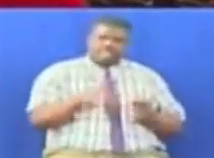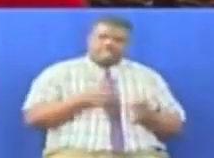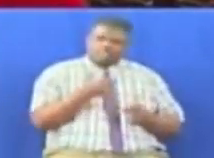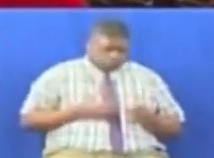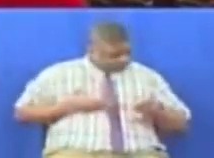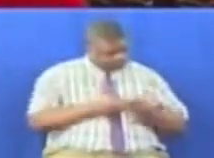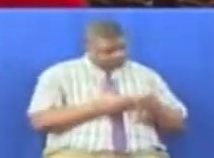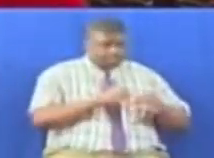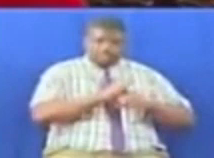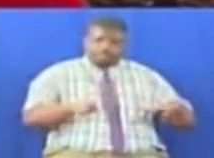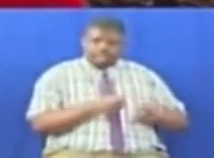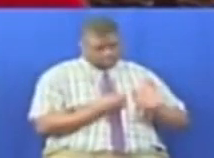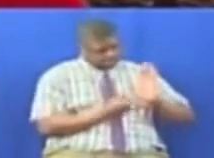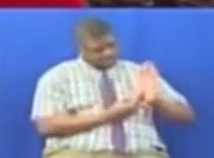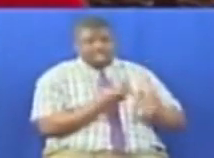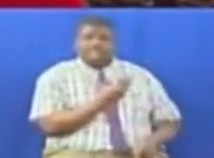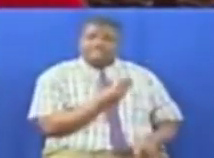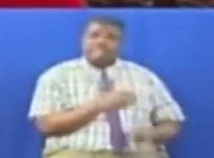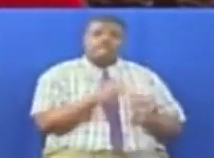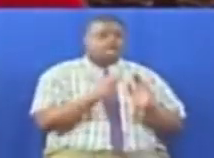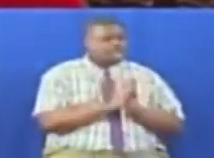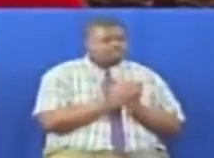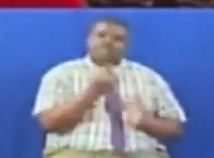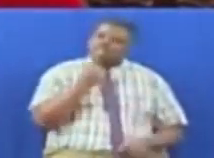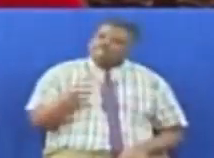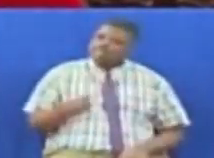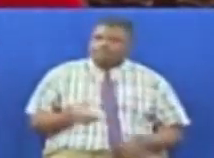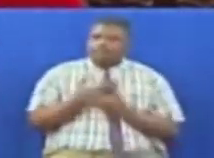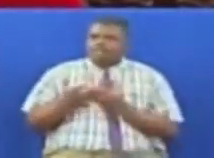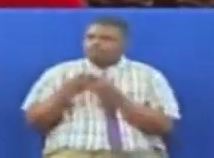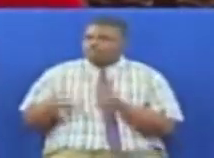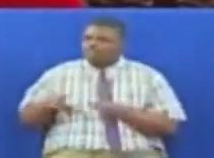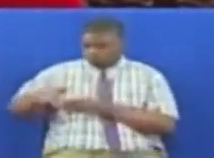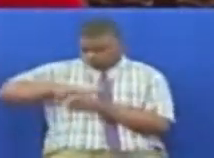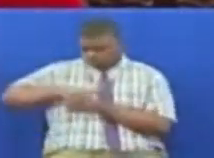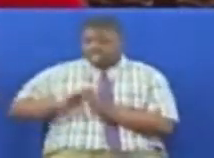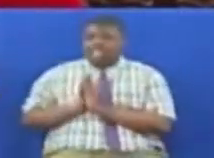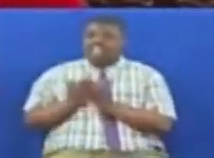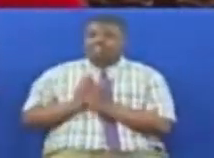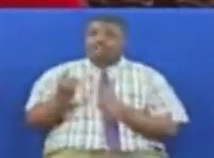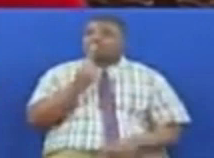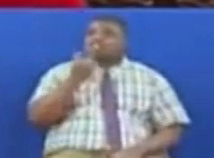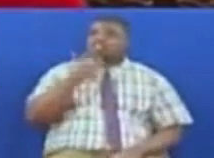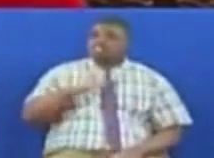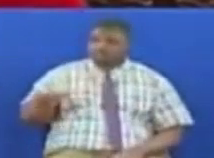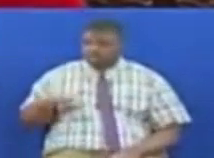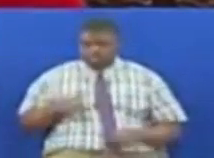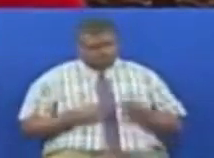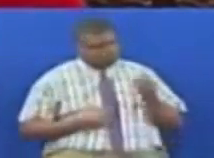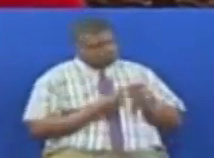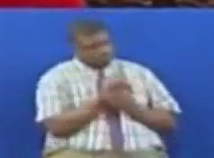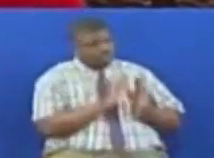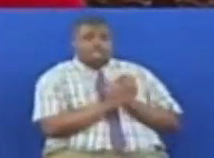ya 64 ibara ndogo ya 5 za katiba ambayo inasema bila kuathiri kutumika kwa katiba ya Zanzibar. Kwa mujibu wa katiba